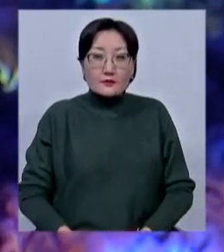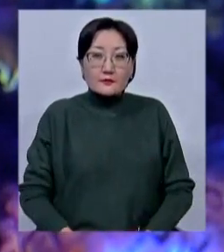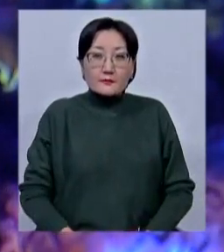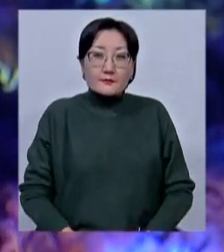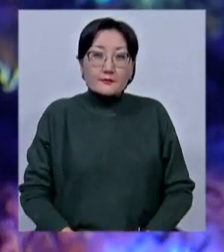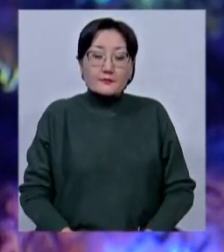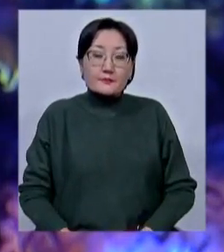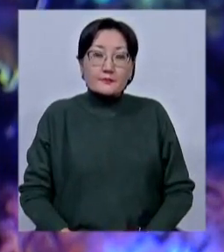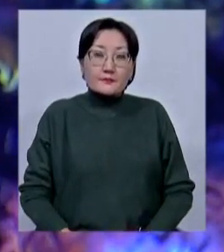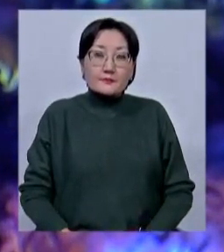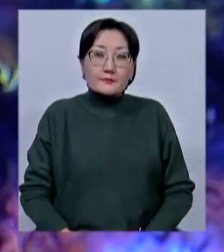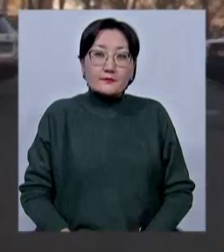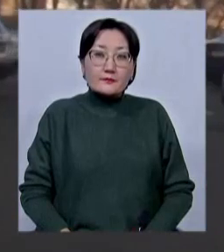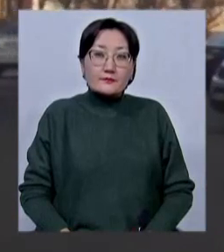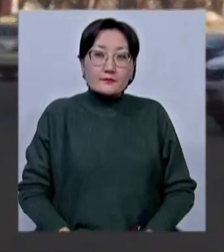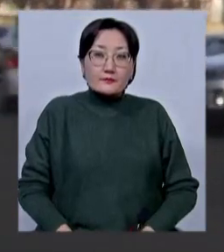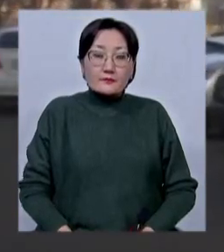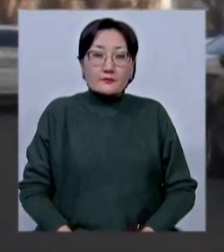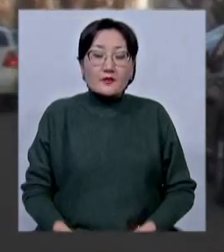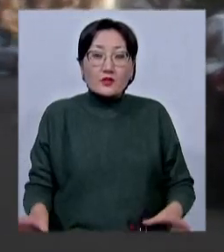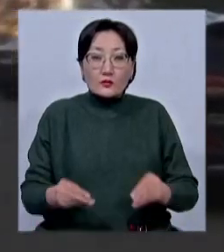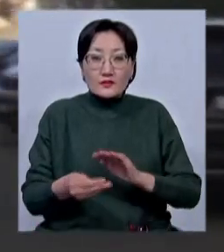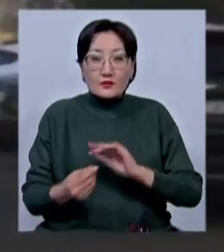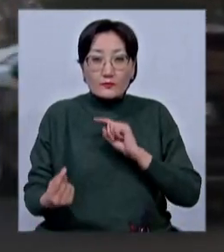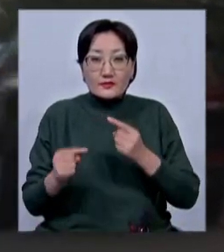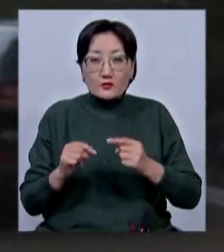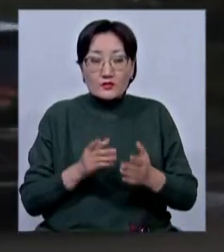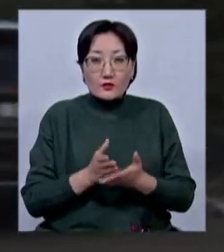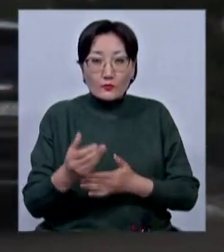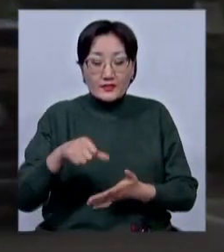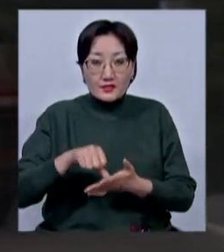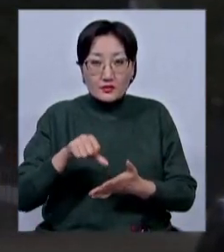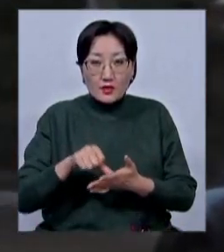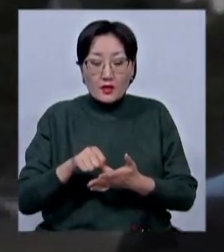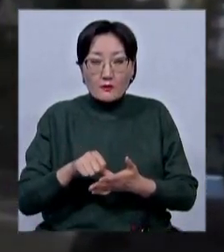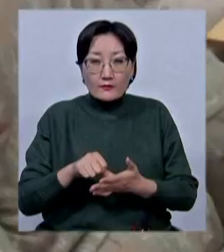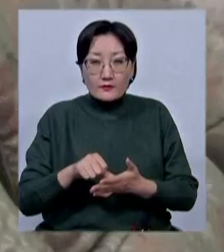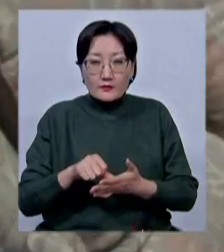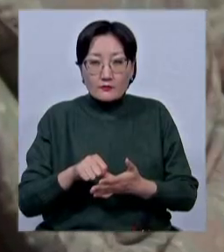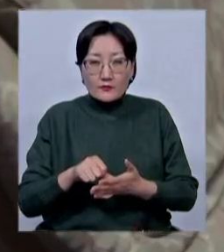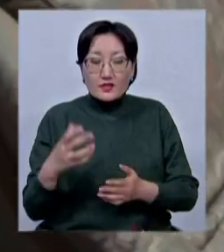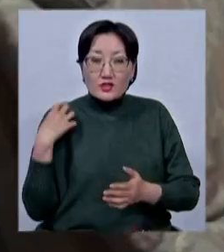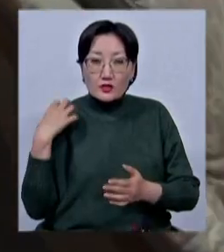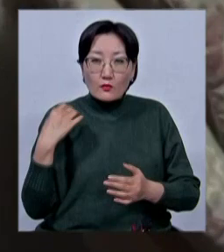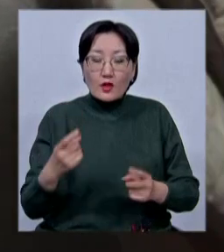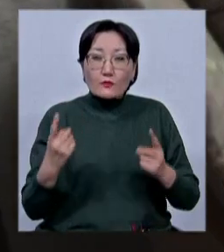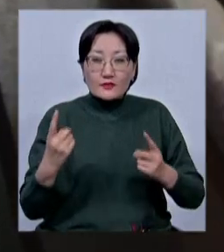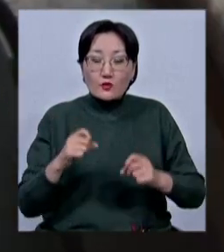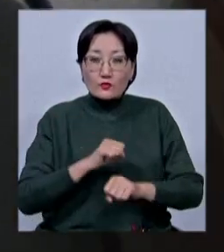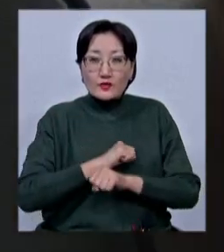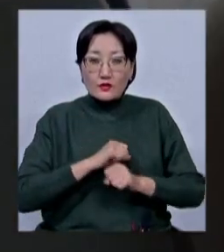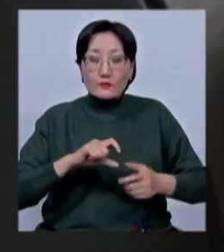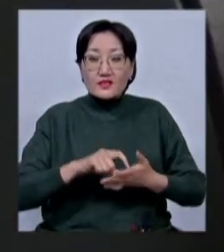байыппен баяндап берсін. Сыбайлас жемқорлыққа қарсы қызмет өкілдерінің нысанына атқамінерлердің даңғарадай